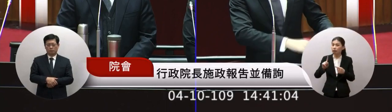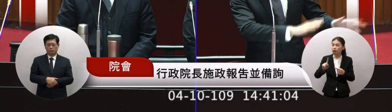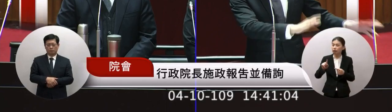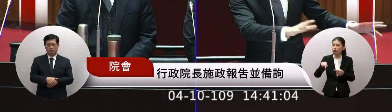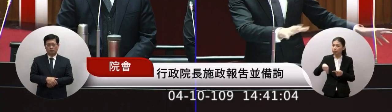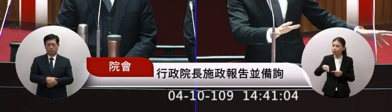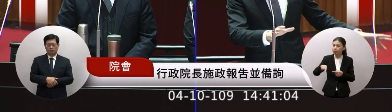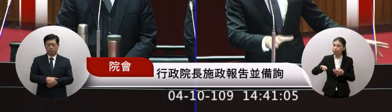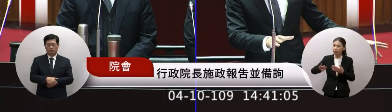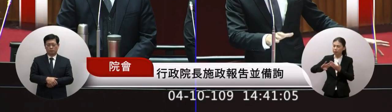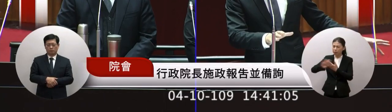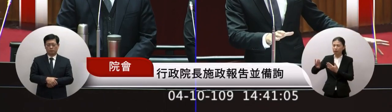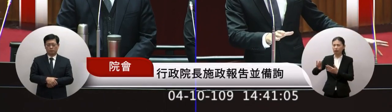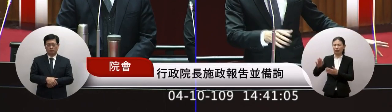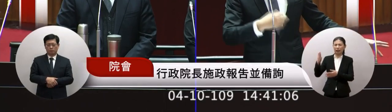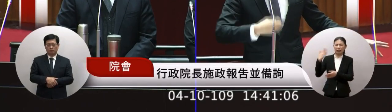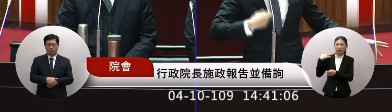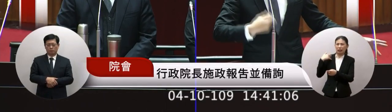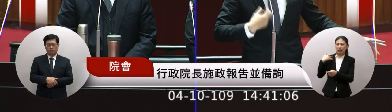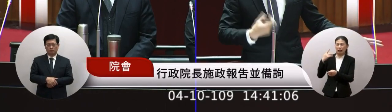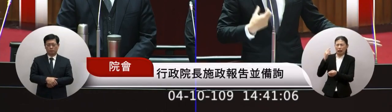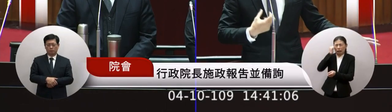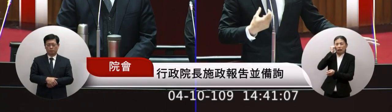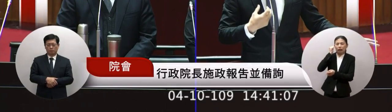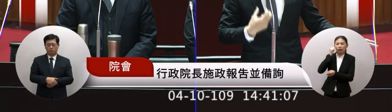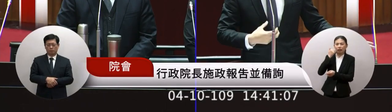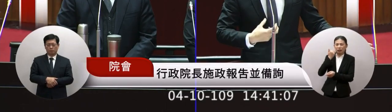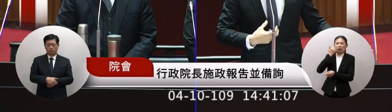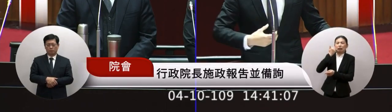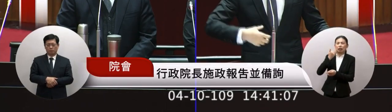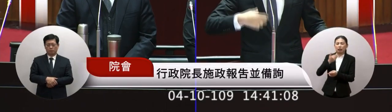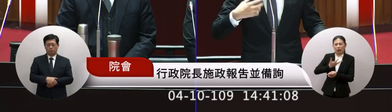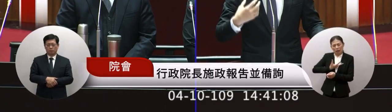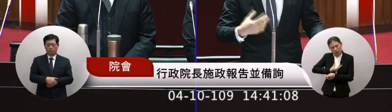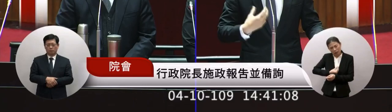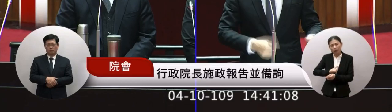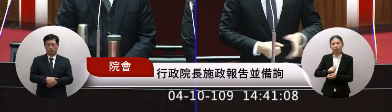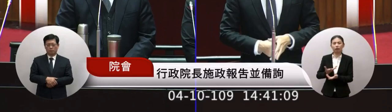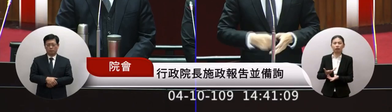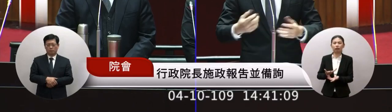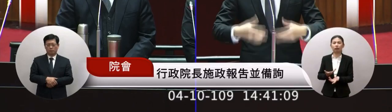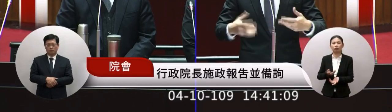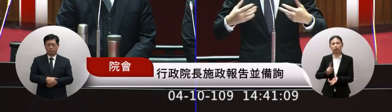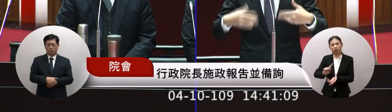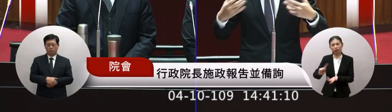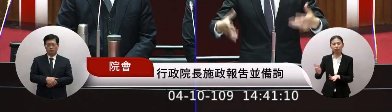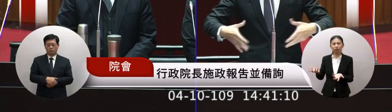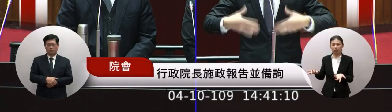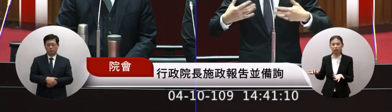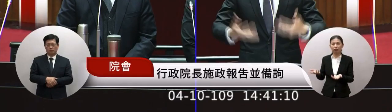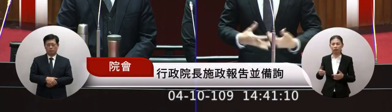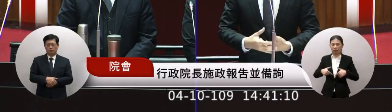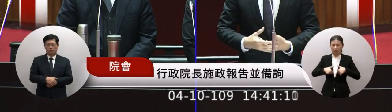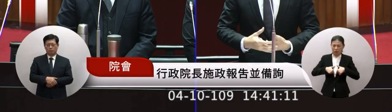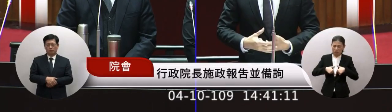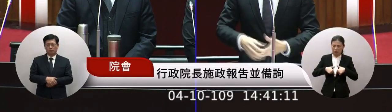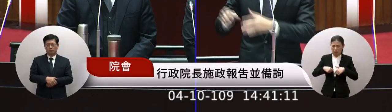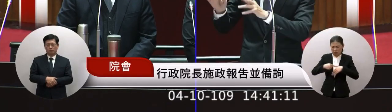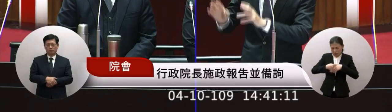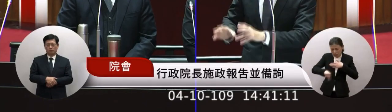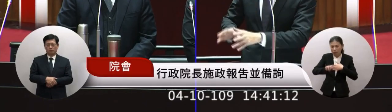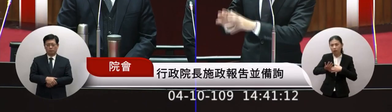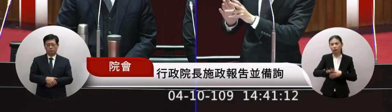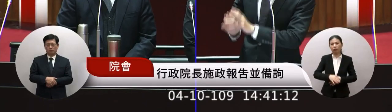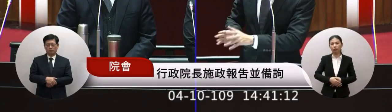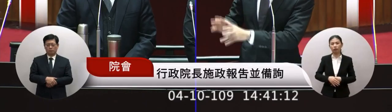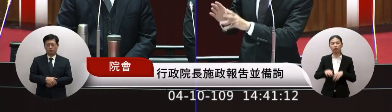啊有其他的即个代，即种心，即、這个心情吼，包括即个心的即个创伤拢有。啊，但